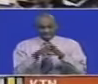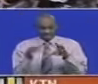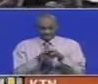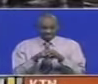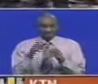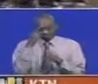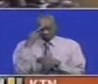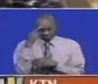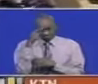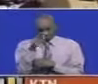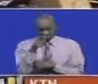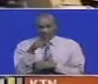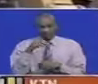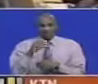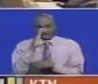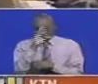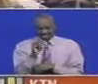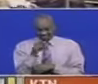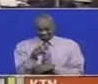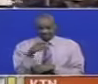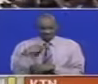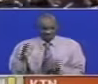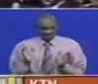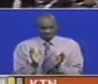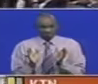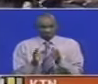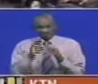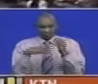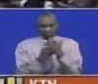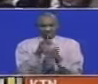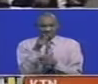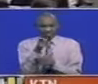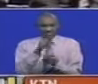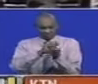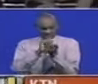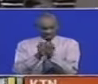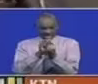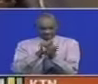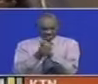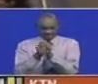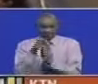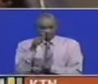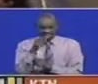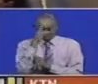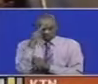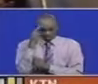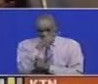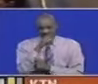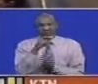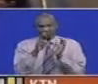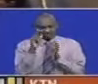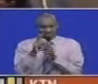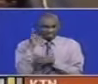kutoka bara Afrika ndio wanaendesha msukumo wa kutaka kufanyiwa marekebisho kwa mkataba wa Roma ili kumkinga rais